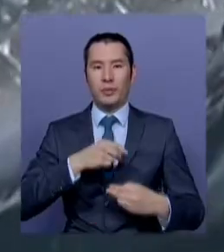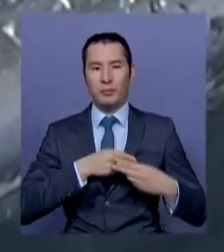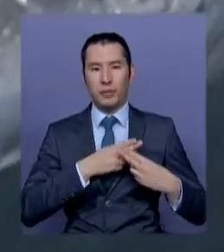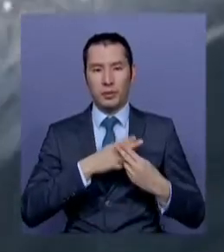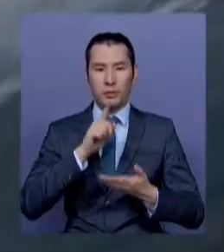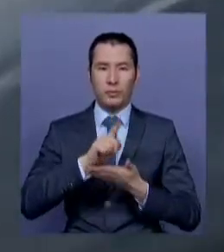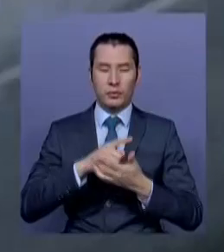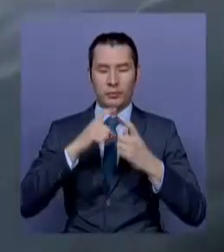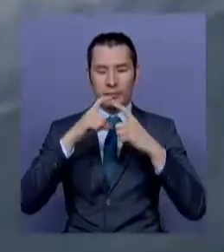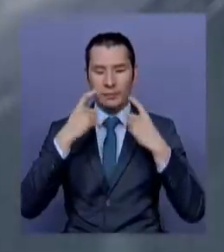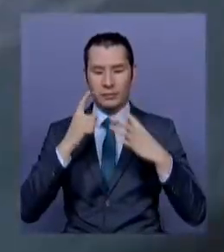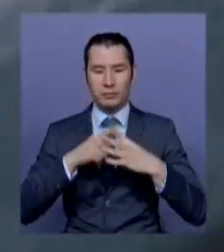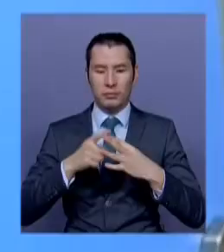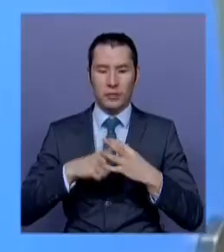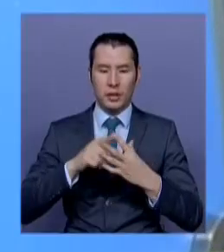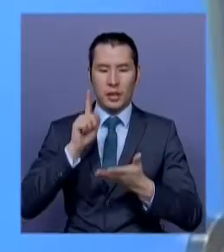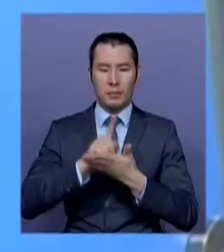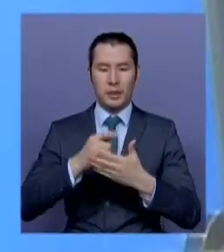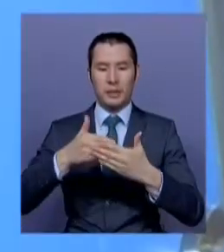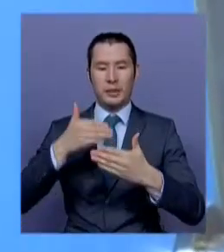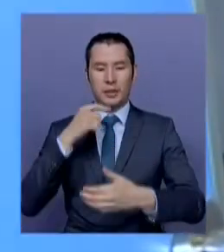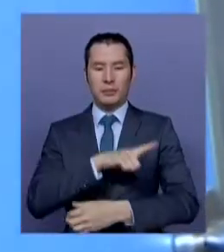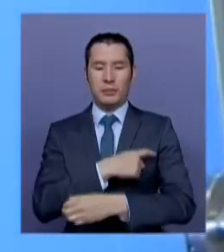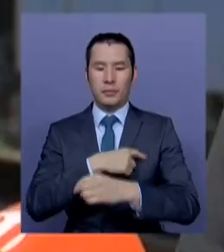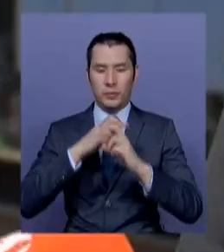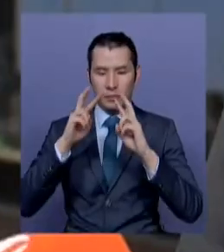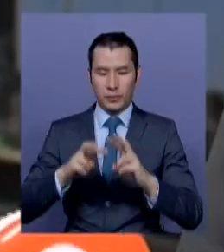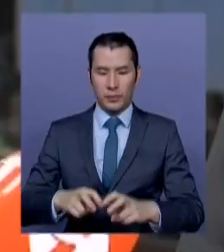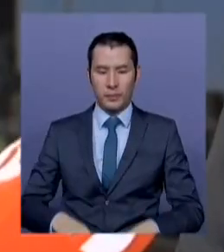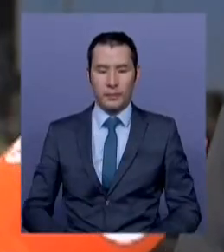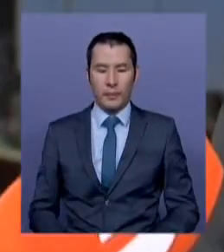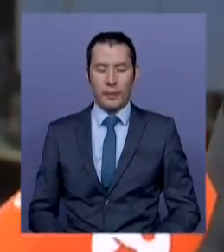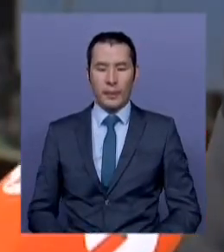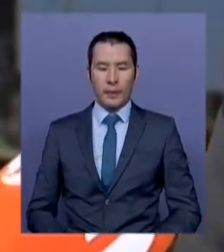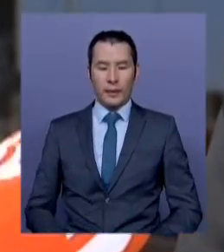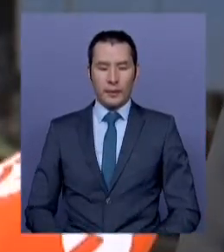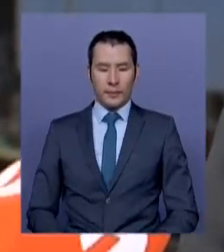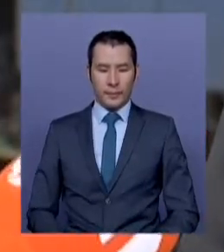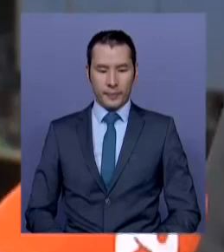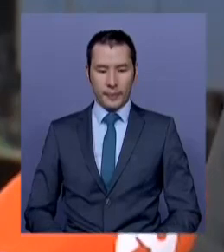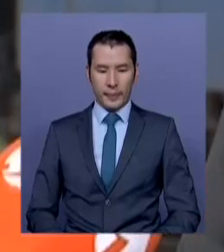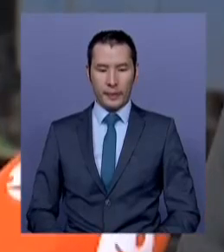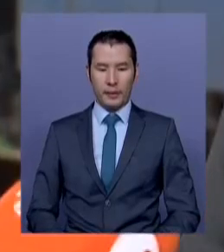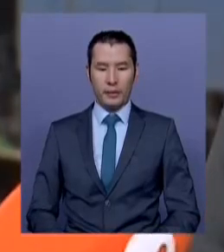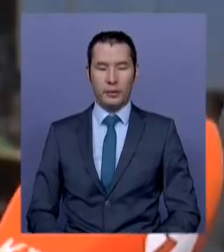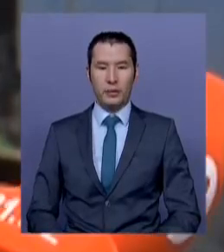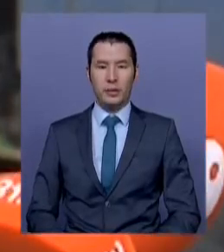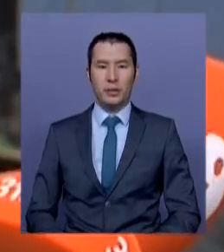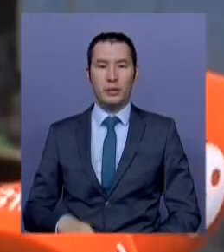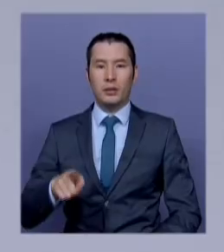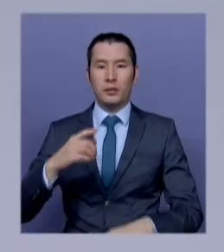ауысым алдында медициналық бақылаудан өтуі тиіс. Дезинфекция жұмыста не істейді? Біріншіден